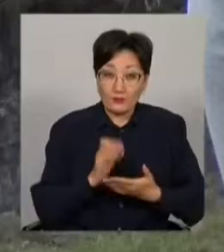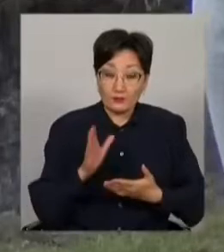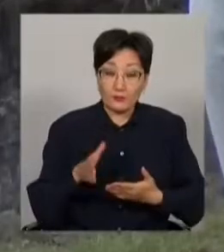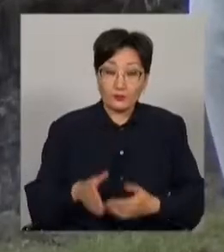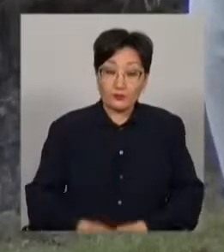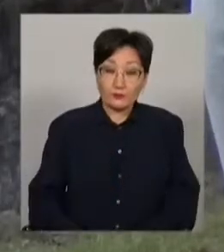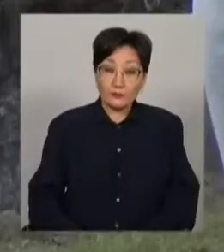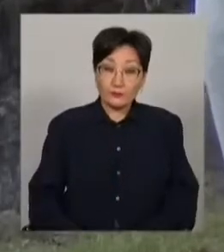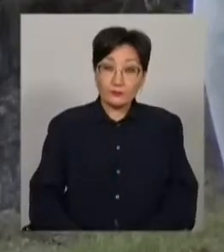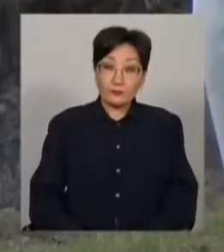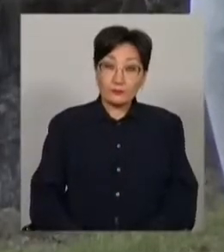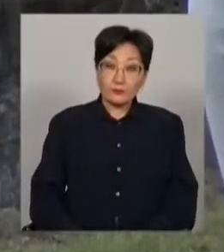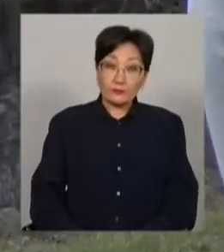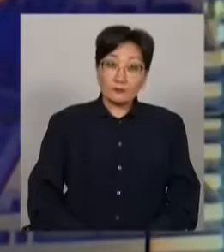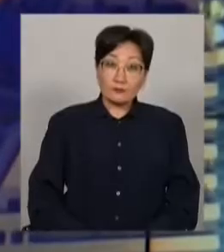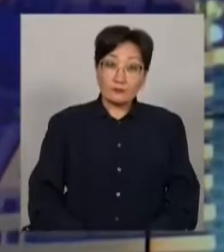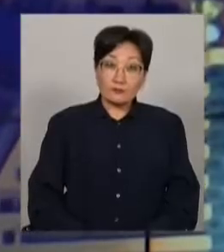болды.